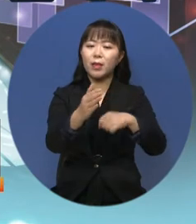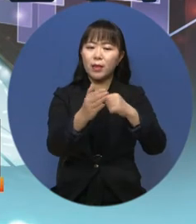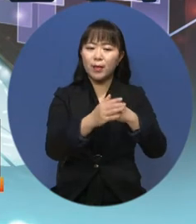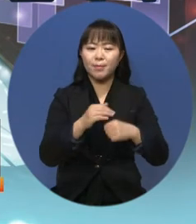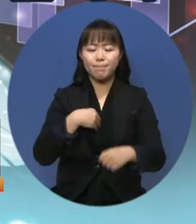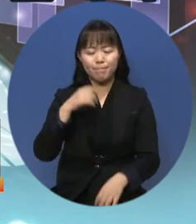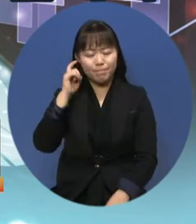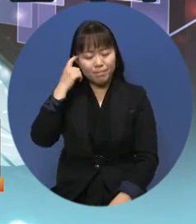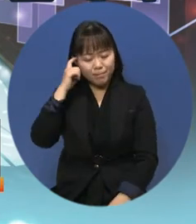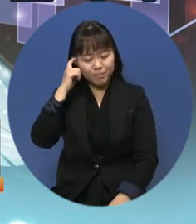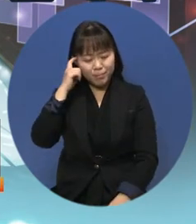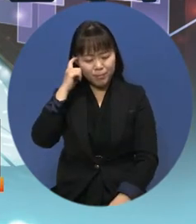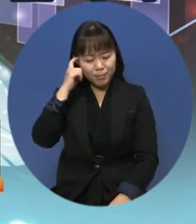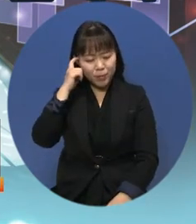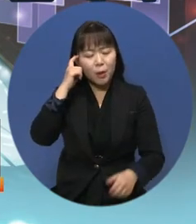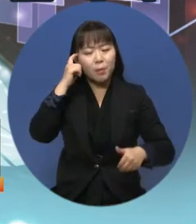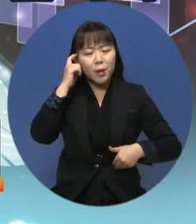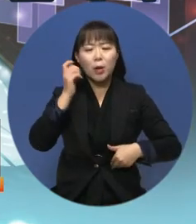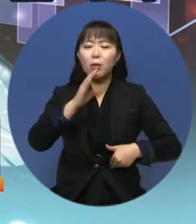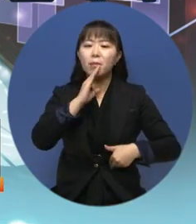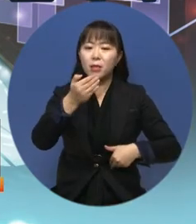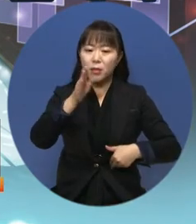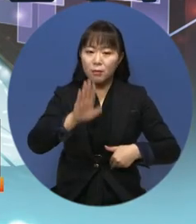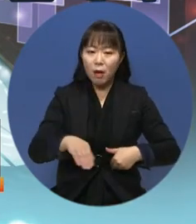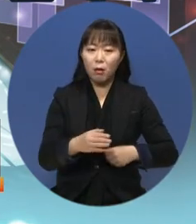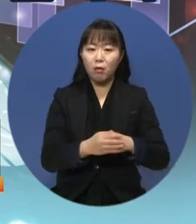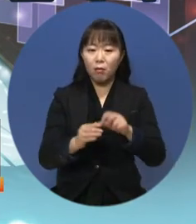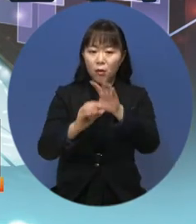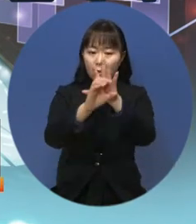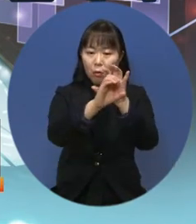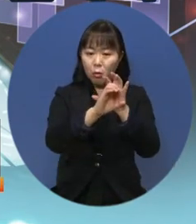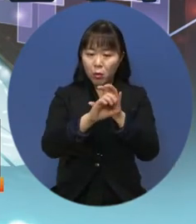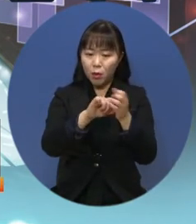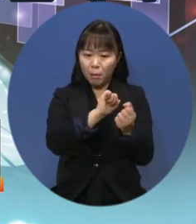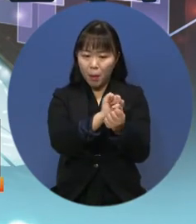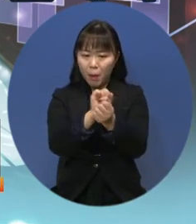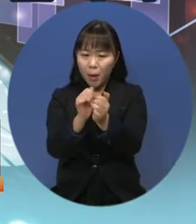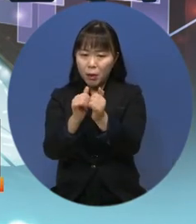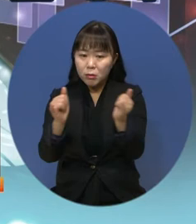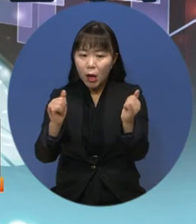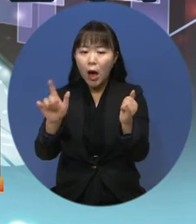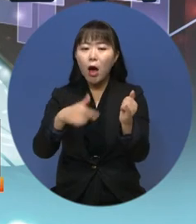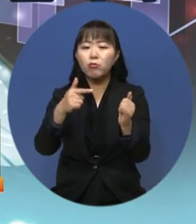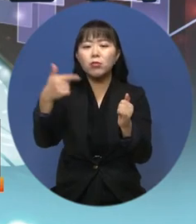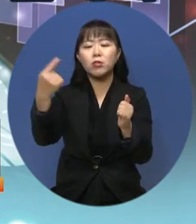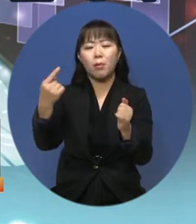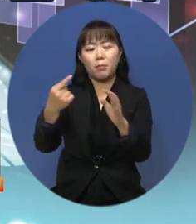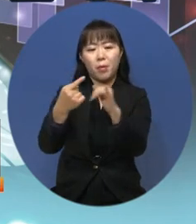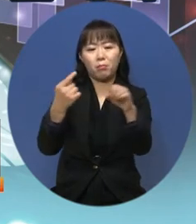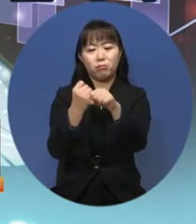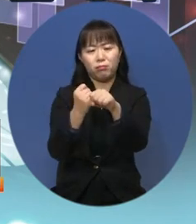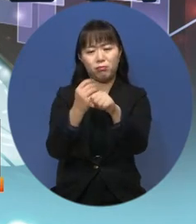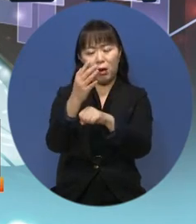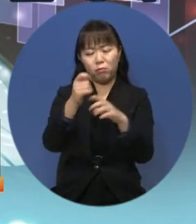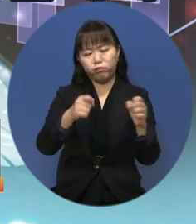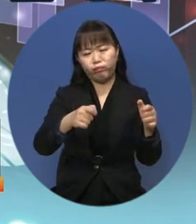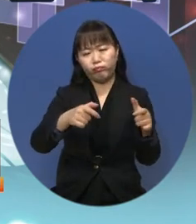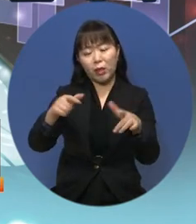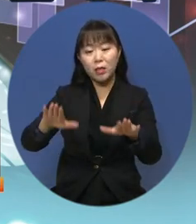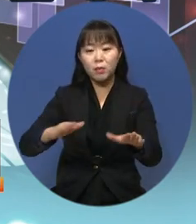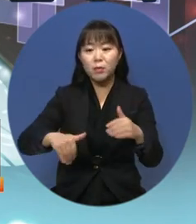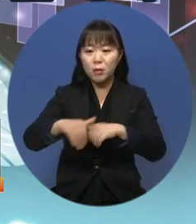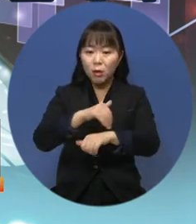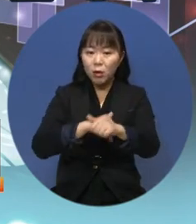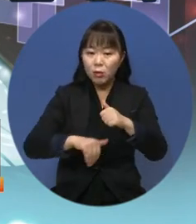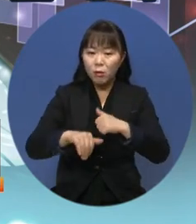심사숙고해야 할 사항이지만 은 코로나 확진 자가 하루에 천 명이 넘게 확산되고 있는 이 마당에